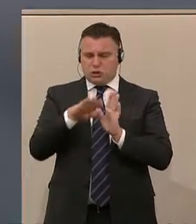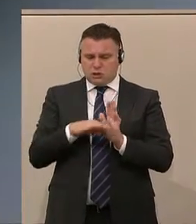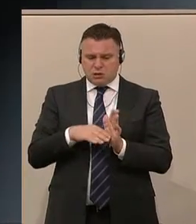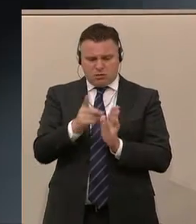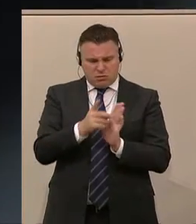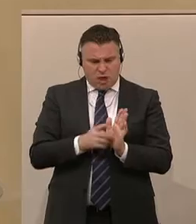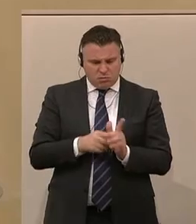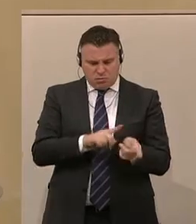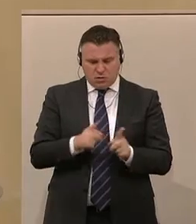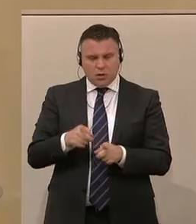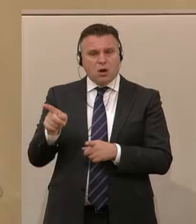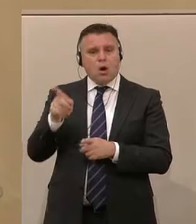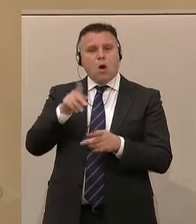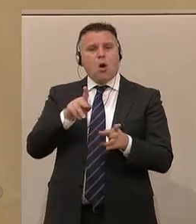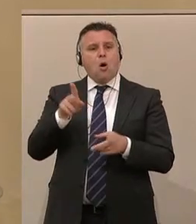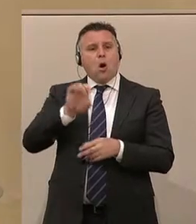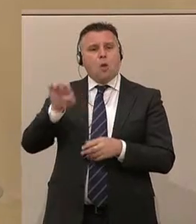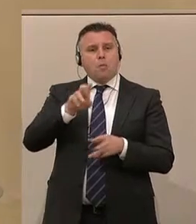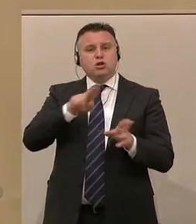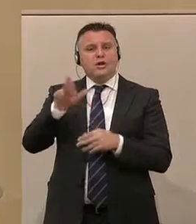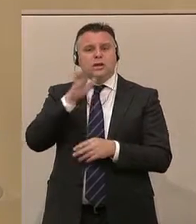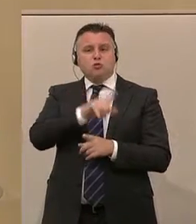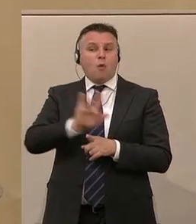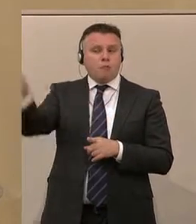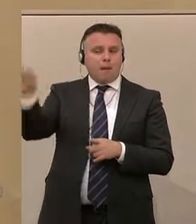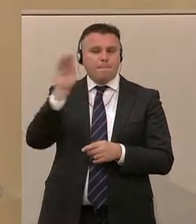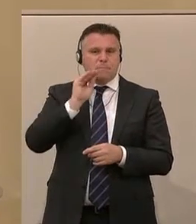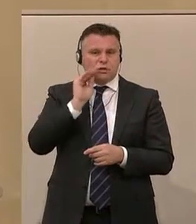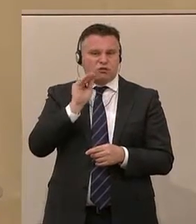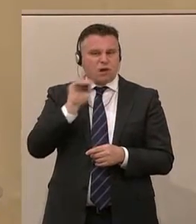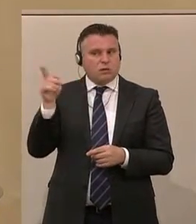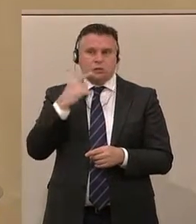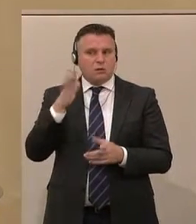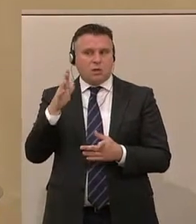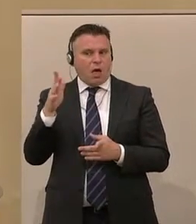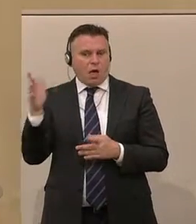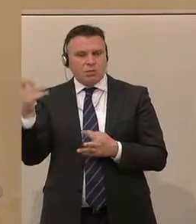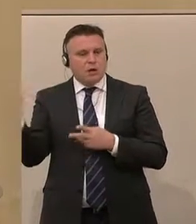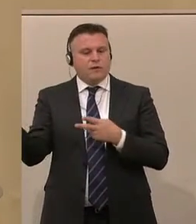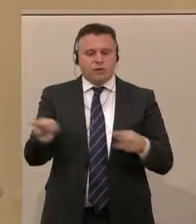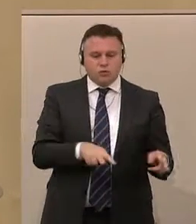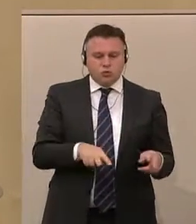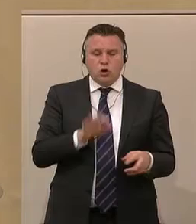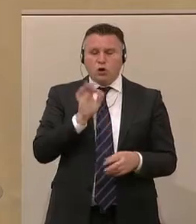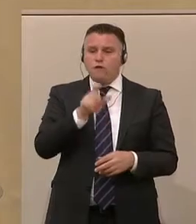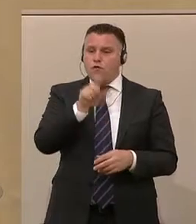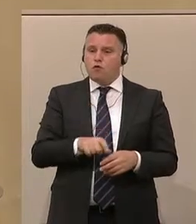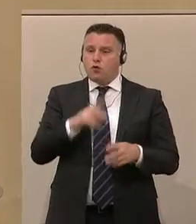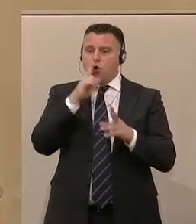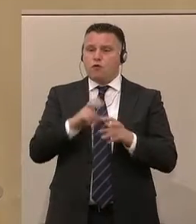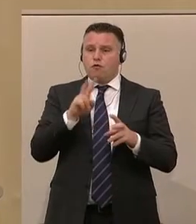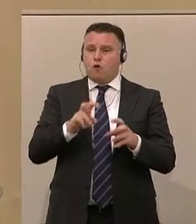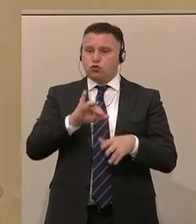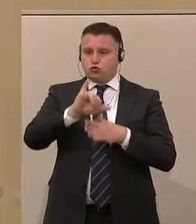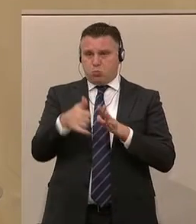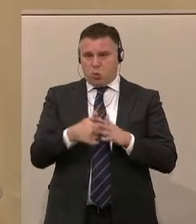währenddessen geht eine Beschwerde zum EuGH, der sagt dann, das wird wohl nichts, wieder zurück. Was bedeutet das für ein Forschungsprojekt, wenn jahrelang